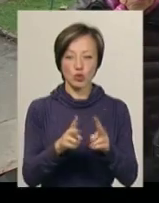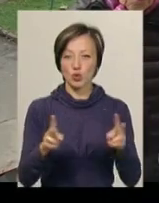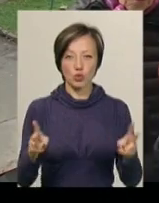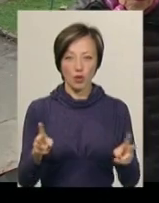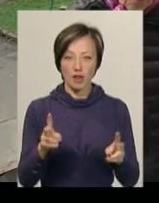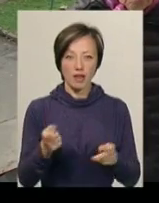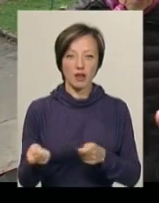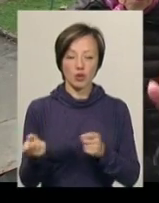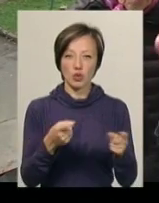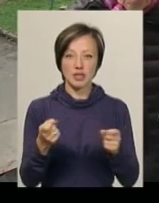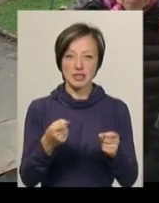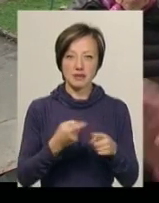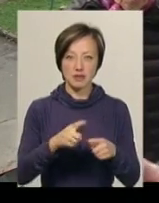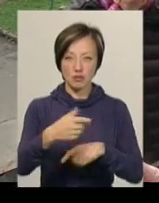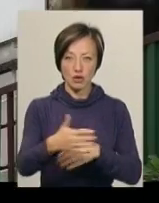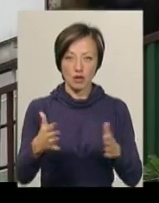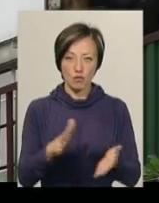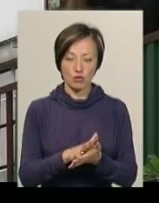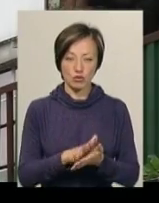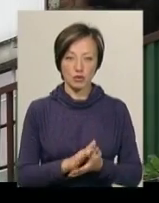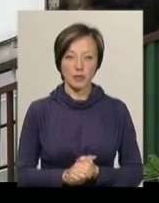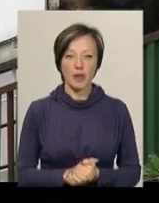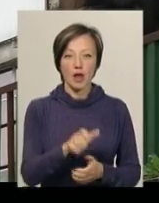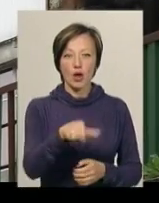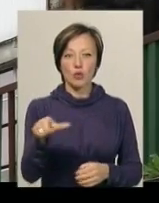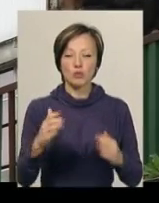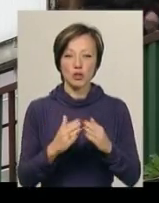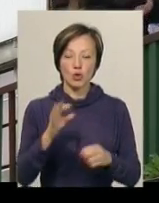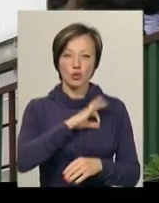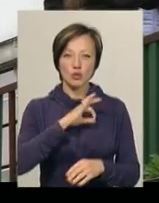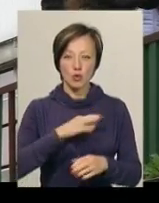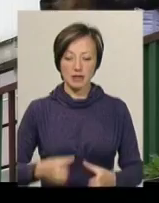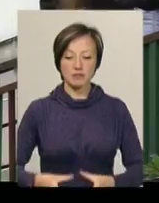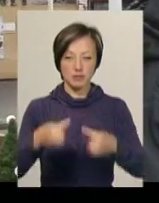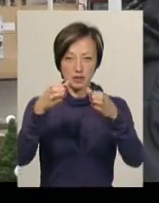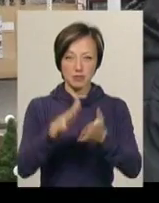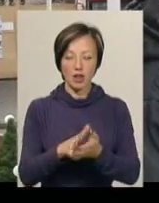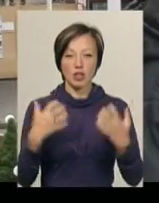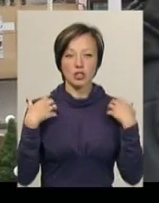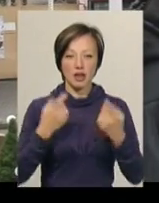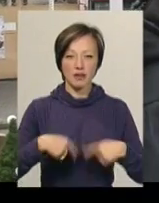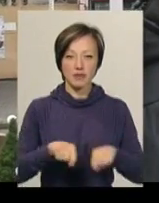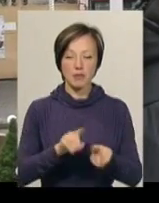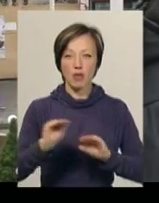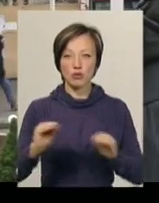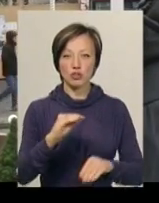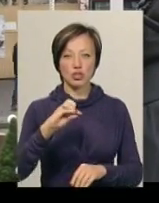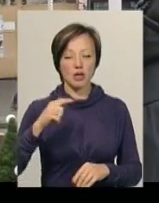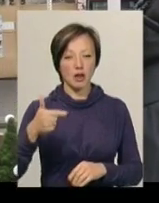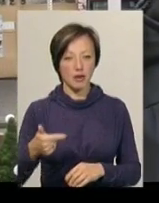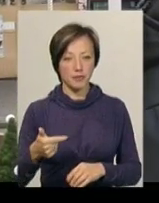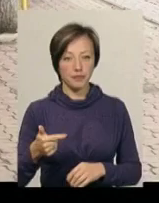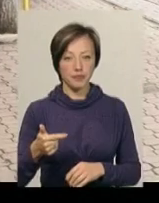не носив ці баки мусор. Мешканці будинку користуються сміттєпроводом, проте начальник відділу з благоустрою управління